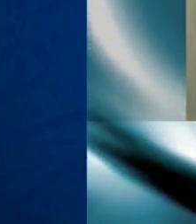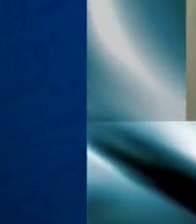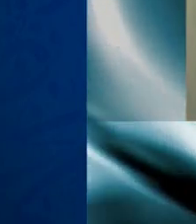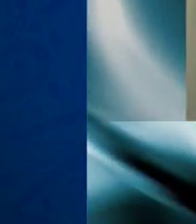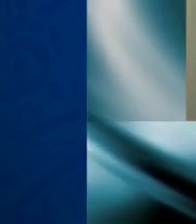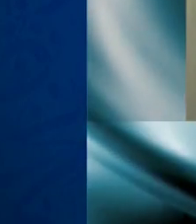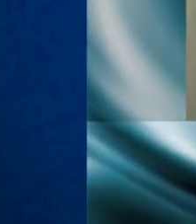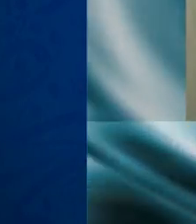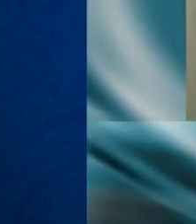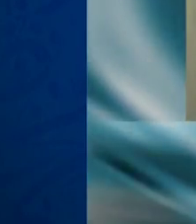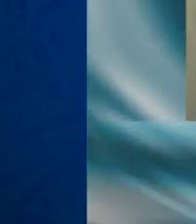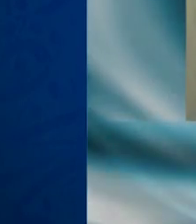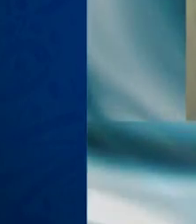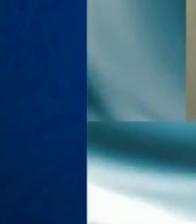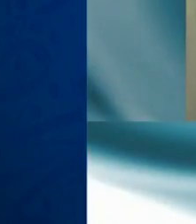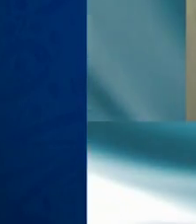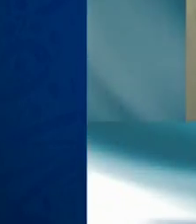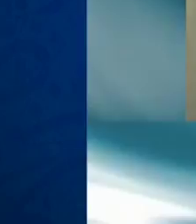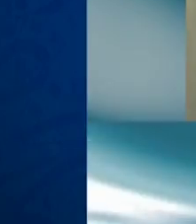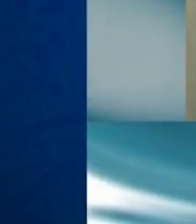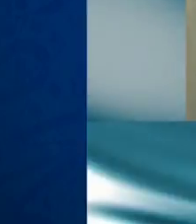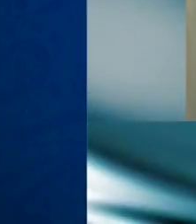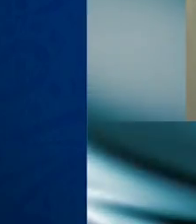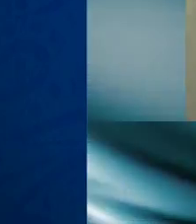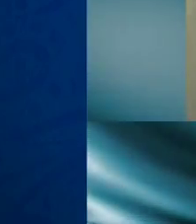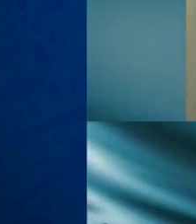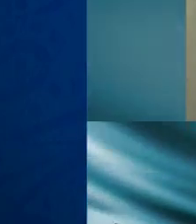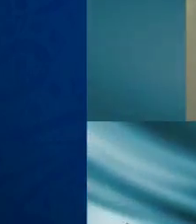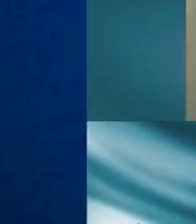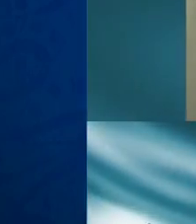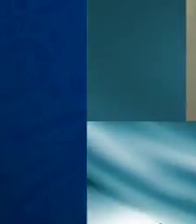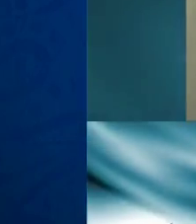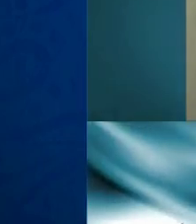shahvatdan o'zini tiyib yurishni axloqqa qanday aloqasi bor?